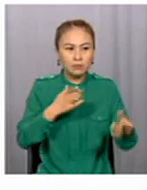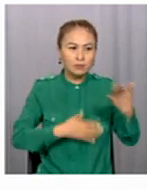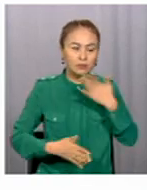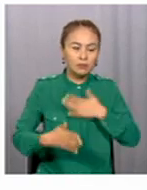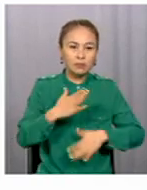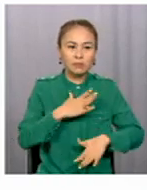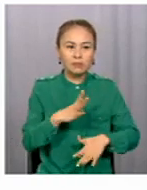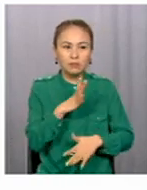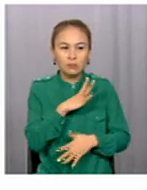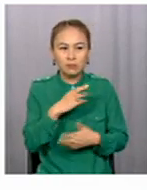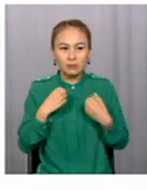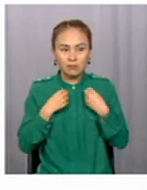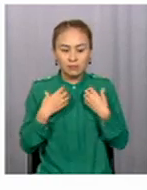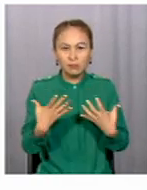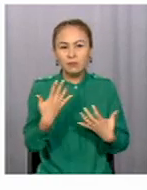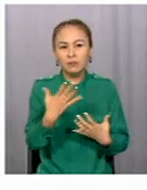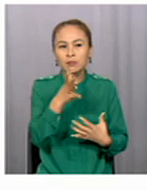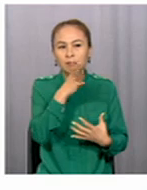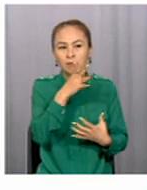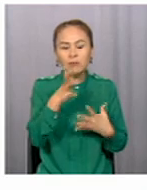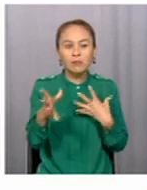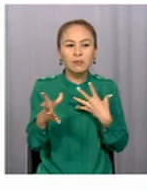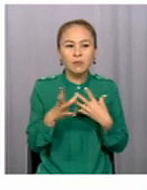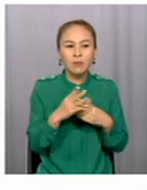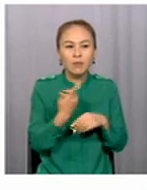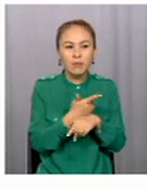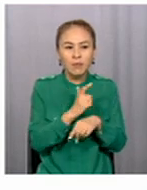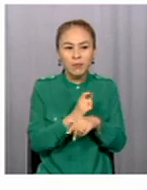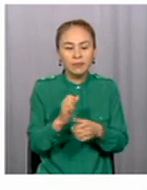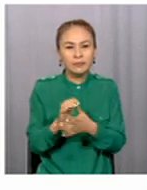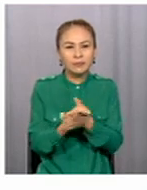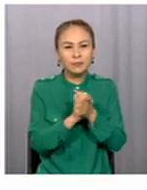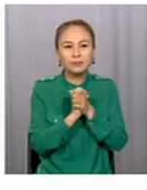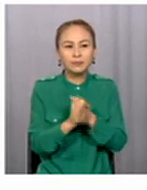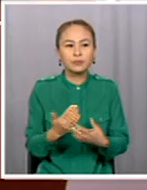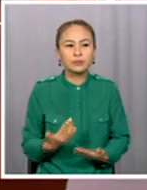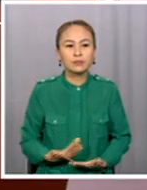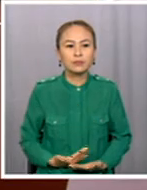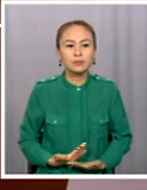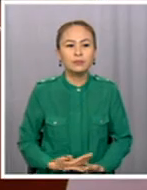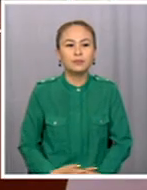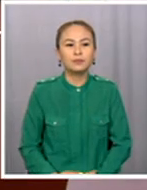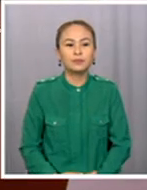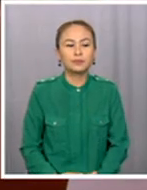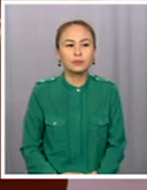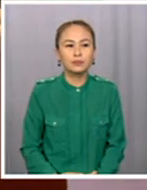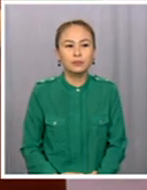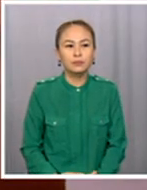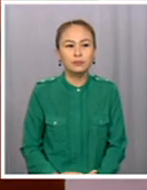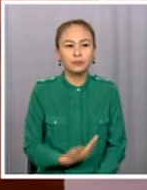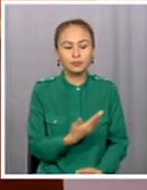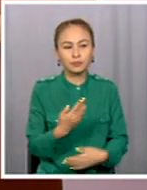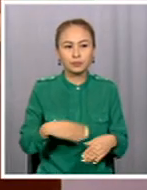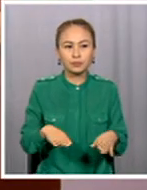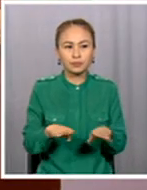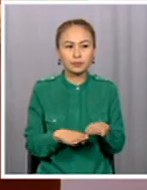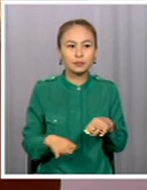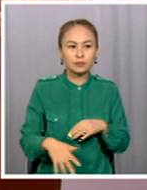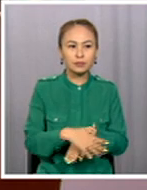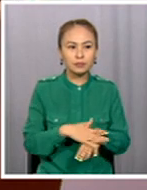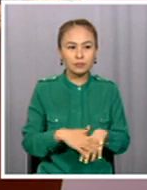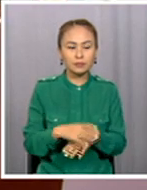ерекше қуанышпен тойлайды. Біз өте тату тұрамыз. Мұндағы халық